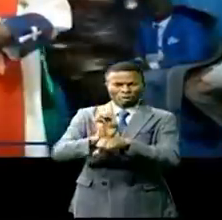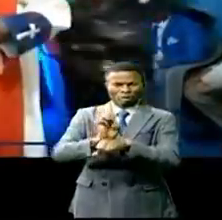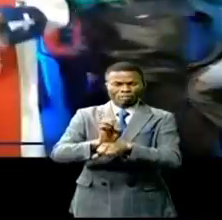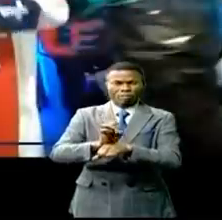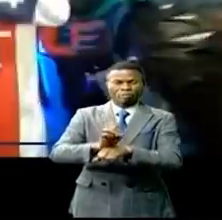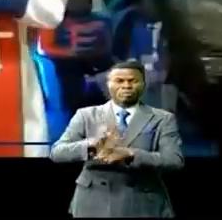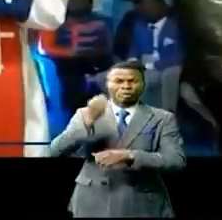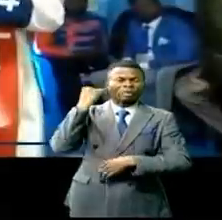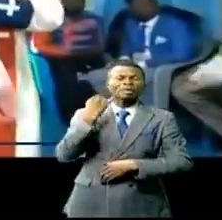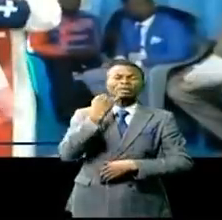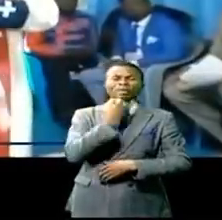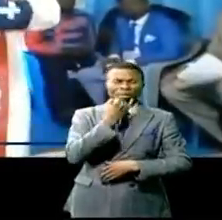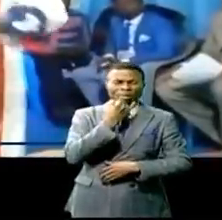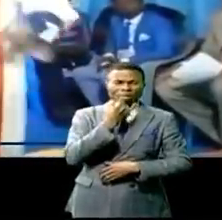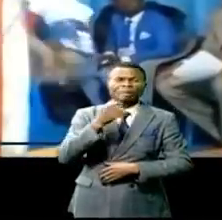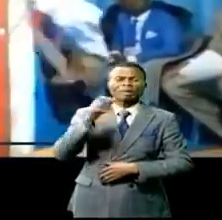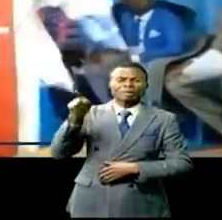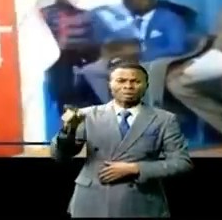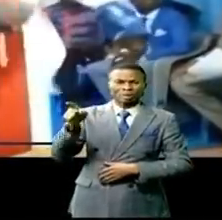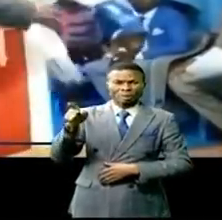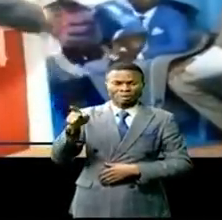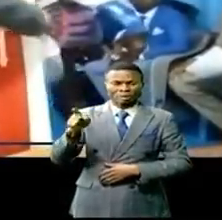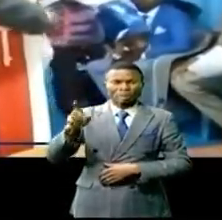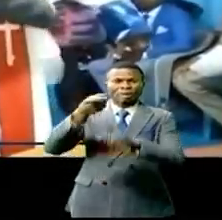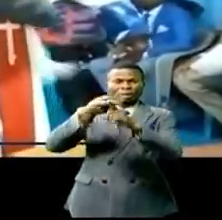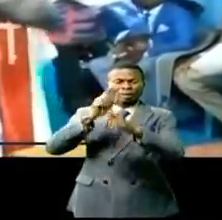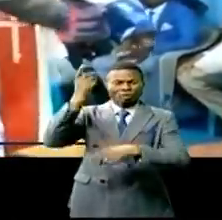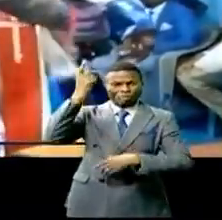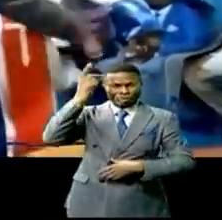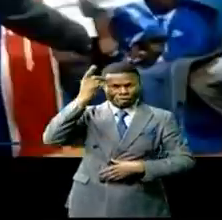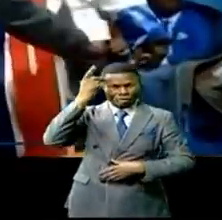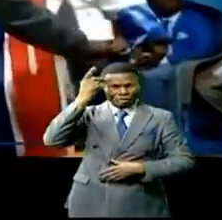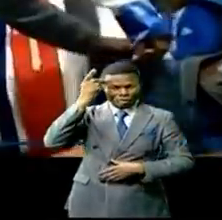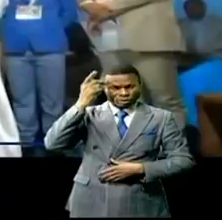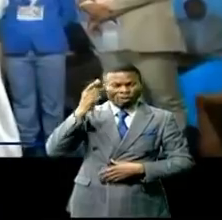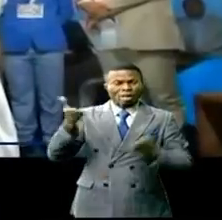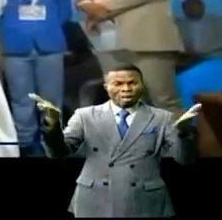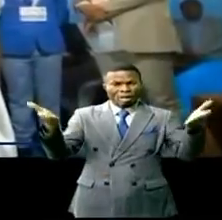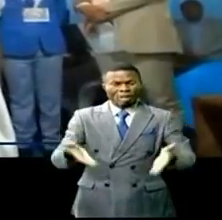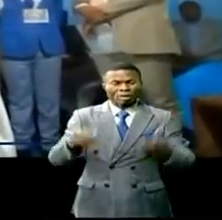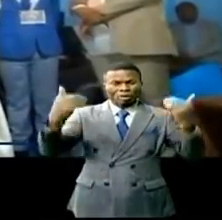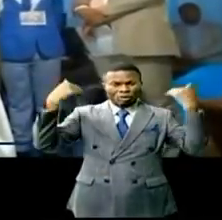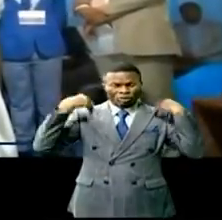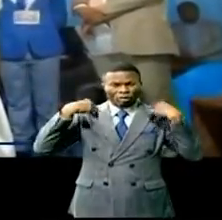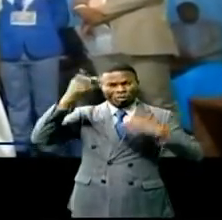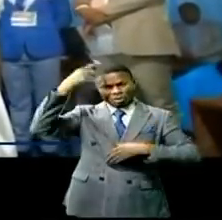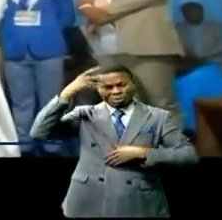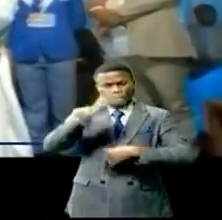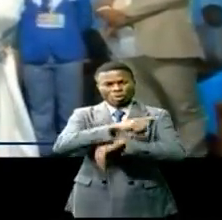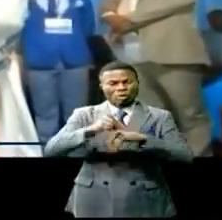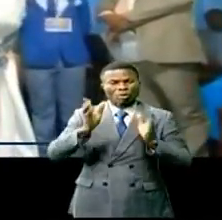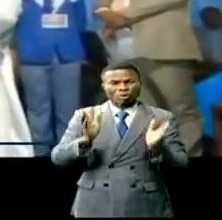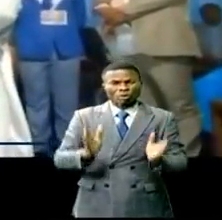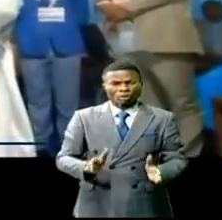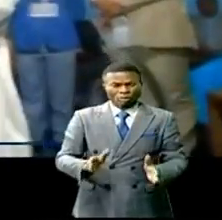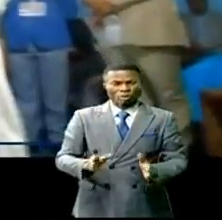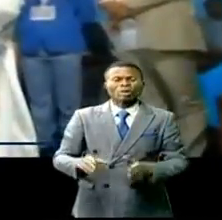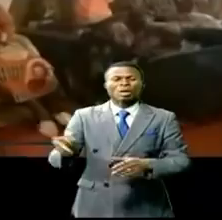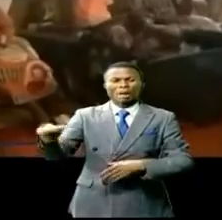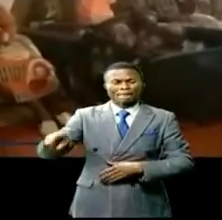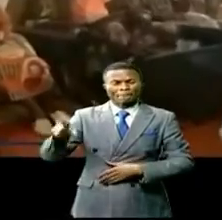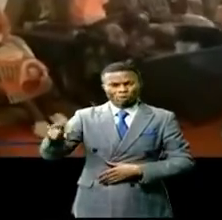l'israélienne par nyanga venus de kinshasa ceci en présence des autorités politiques et administratives de la topo